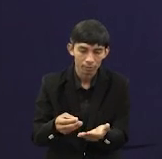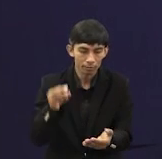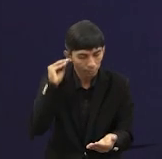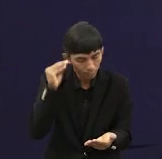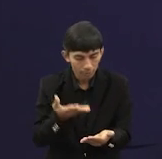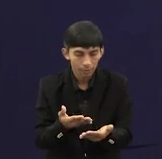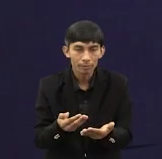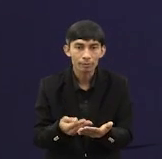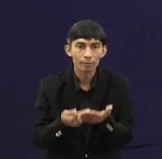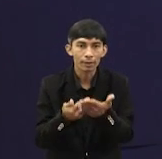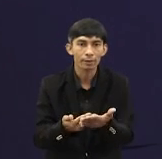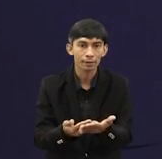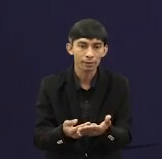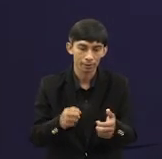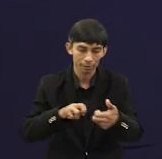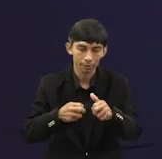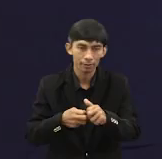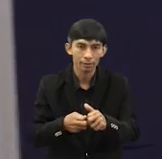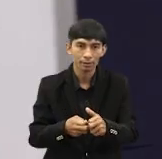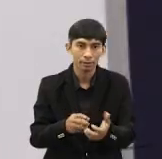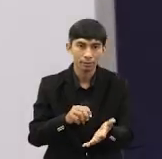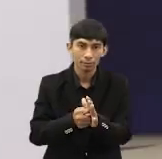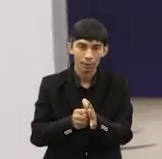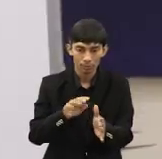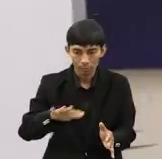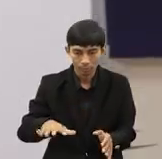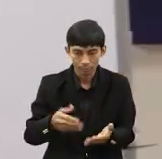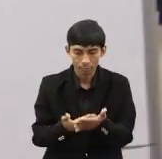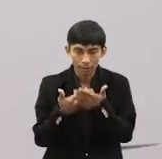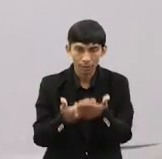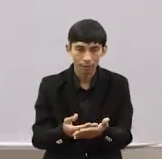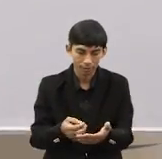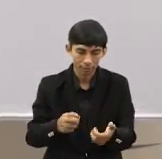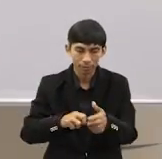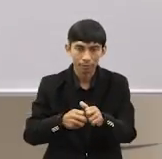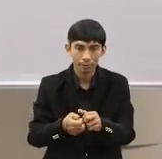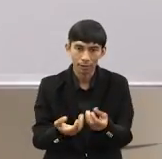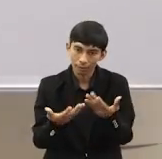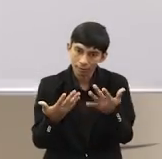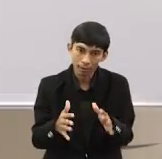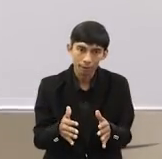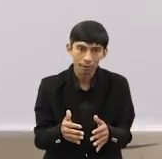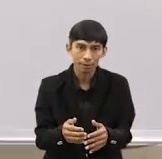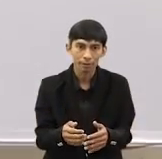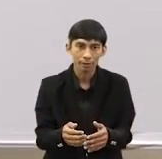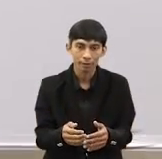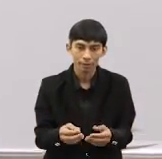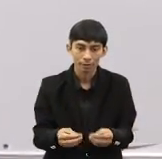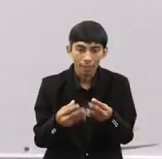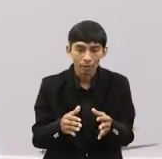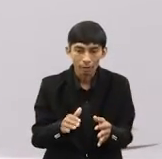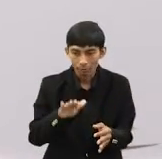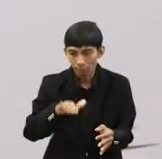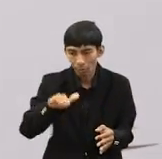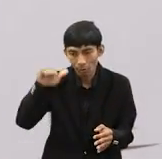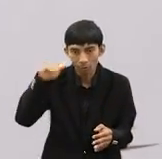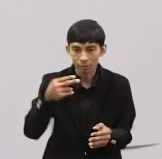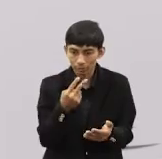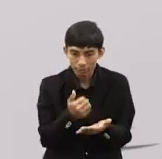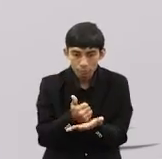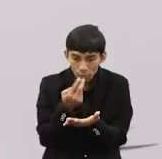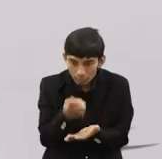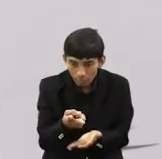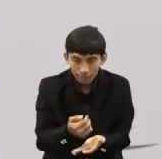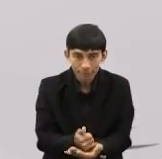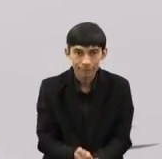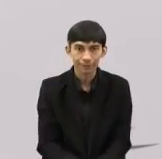nào hai bên để con bằng cá bán hái con ai giờ tới chun bong bong để con để riêng lơ con nắng rồi con mới